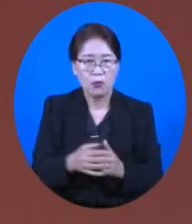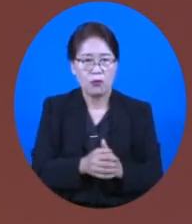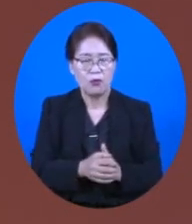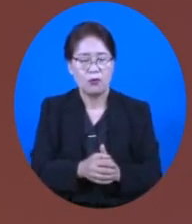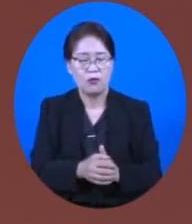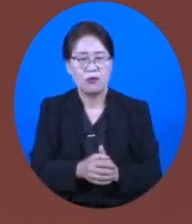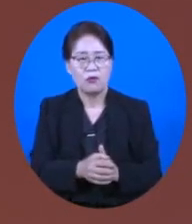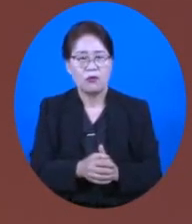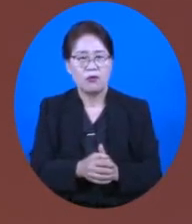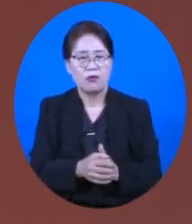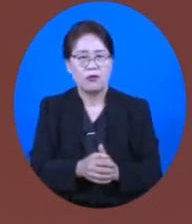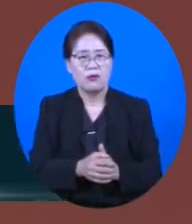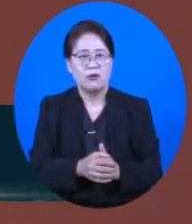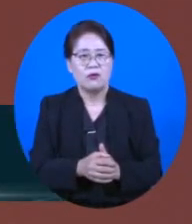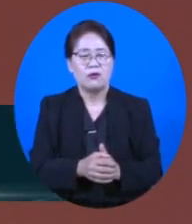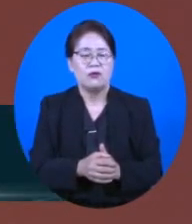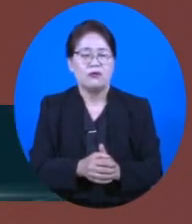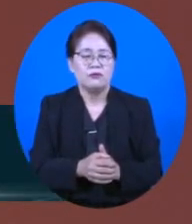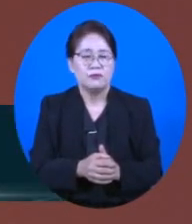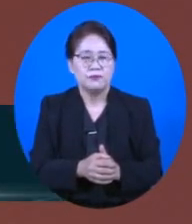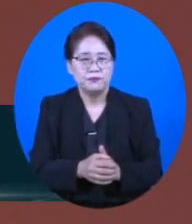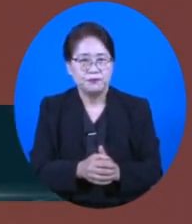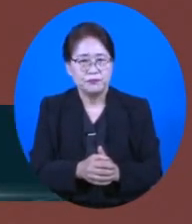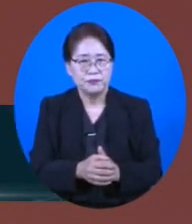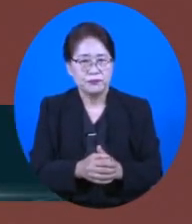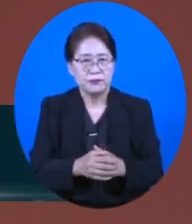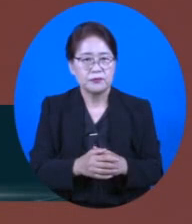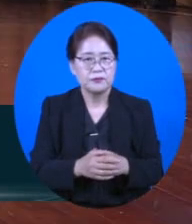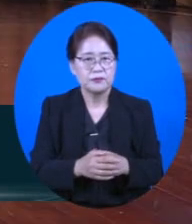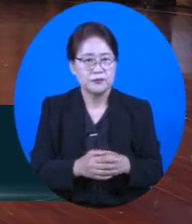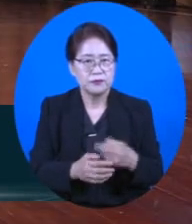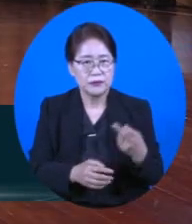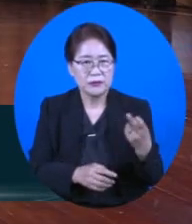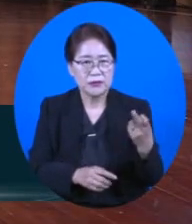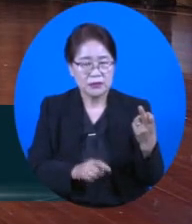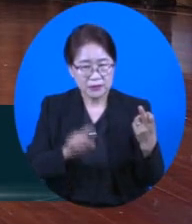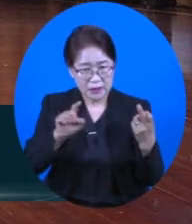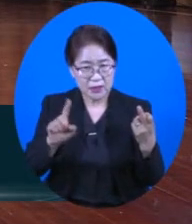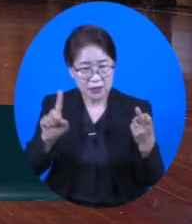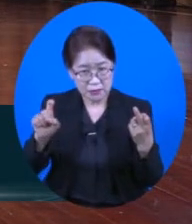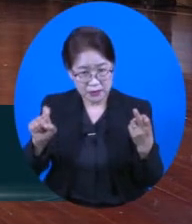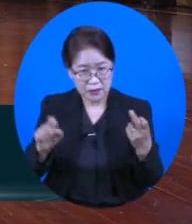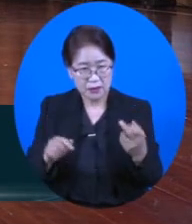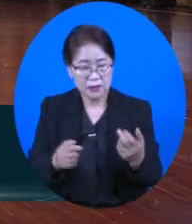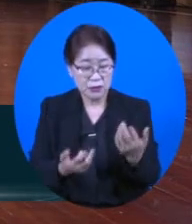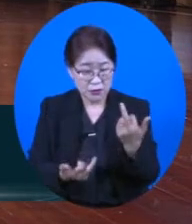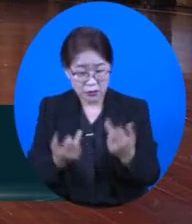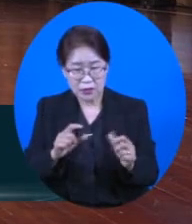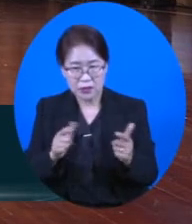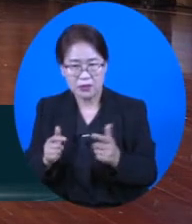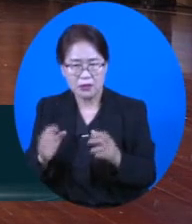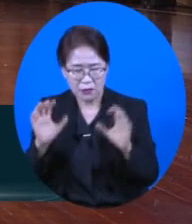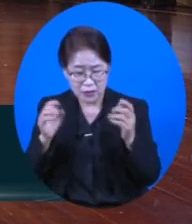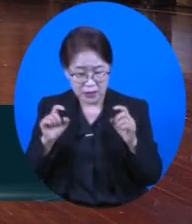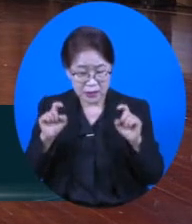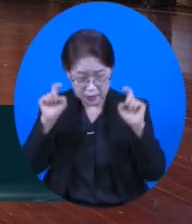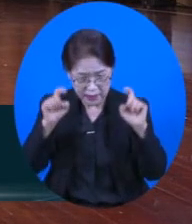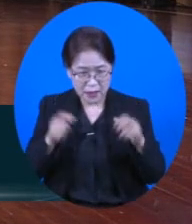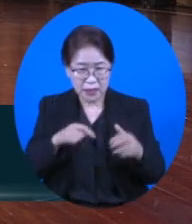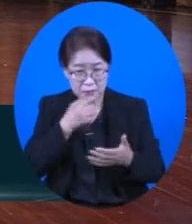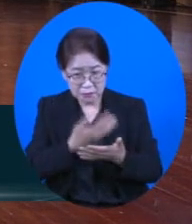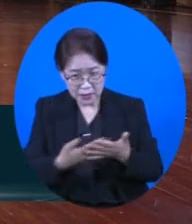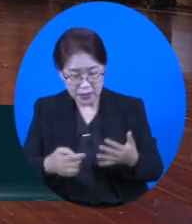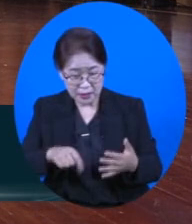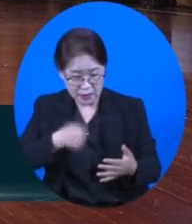권이어 11절에서 이렇게 말하고 있어요. 11절의 말씀을 읽습니다. 시작. 또 우리 형제들이 어린 양의 피와